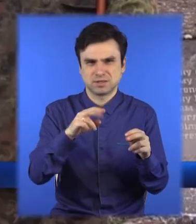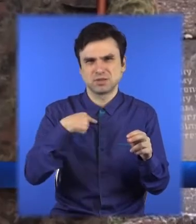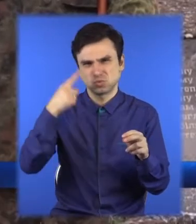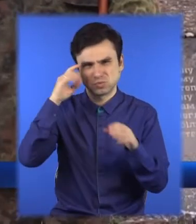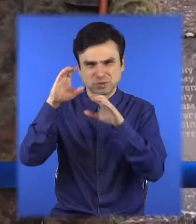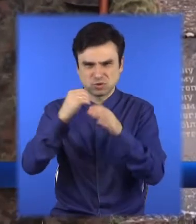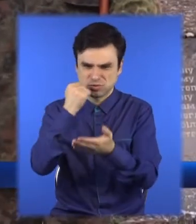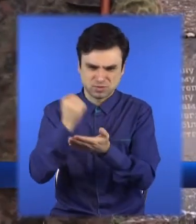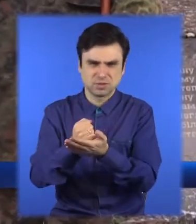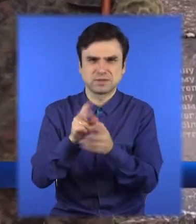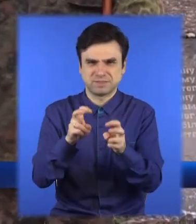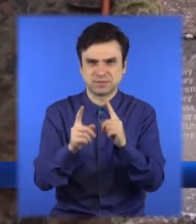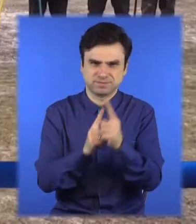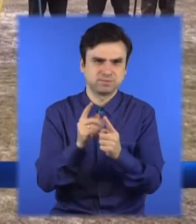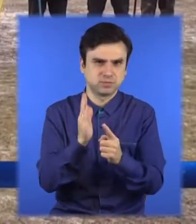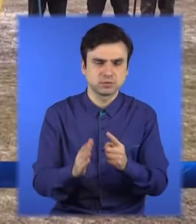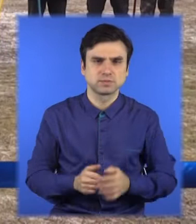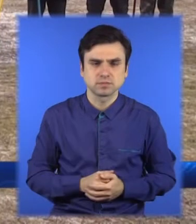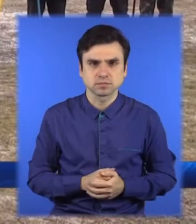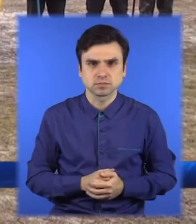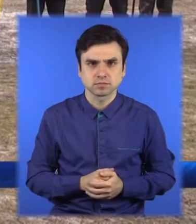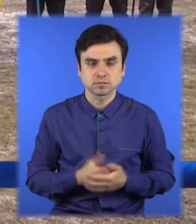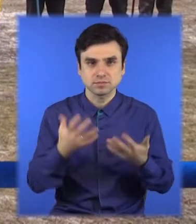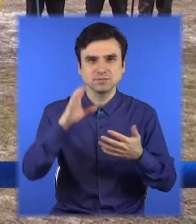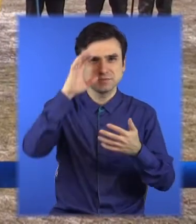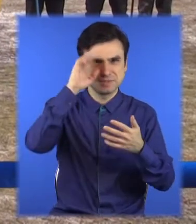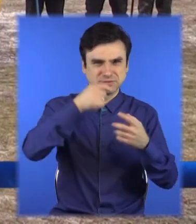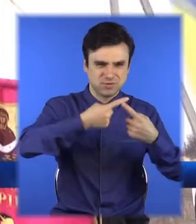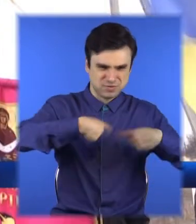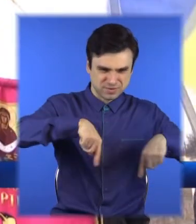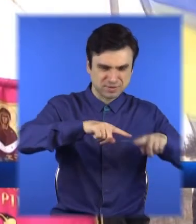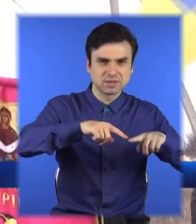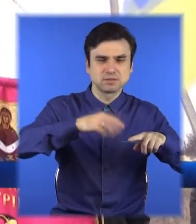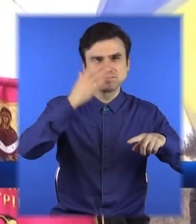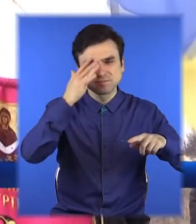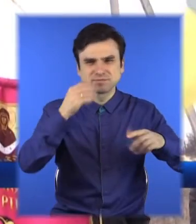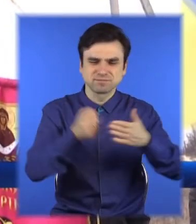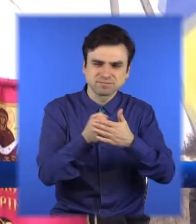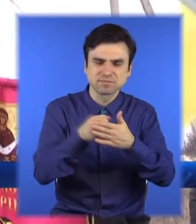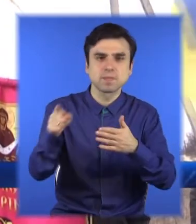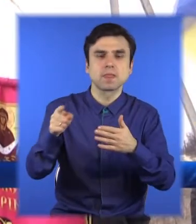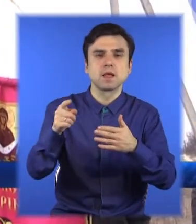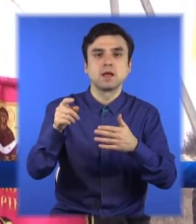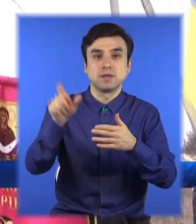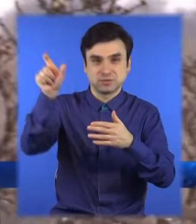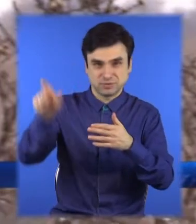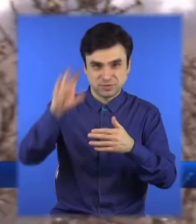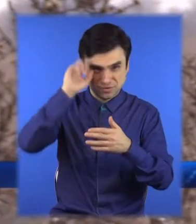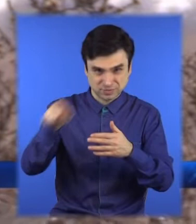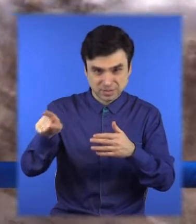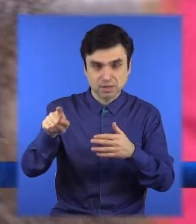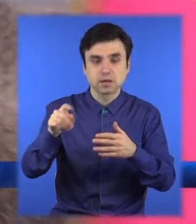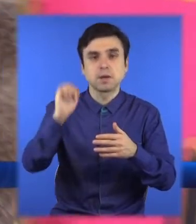сумніваюся. Криворізька патріотична громада планує домогтися встановлення пам'ятника Костю Пестушку. Планують встигнути до сотої річниці